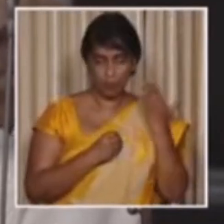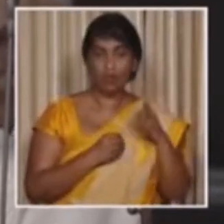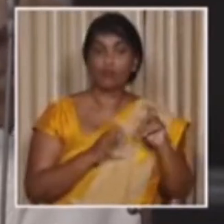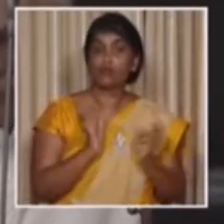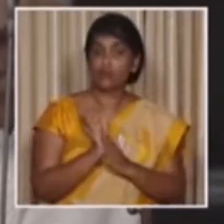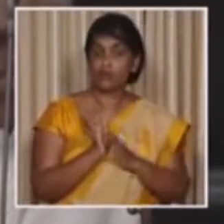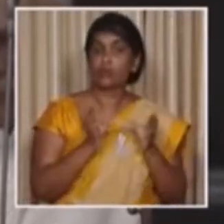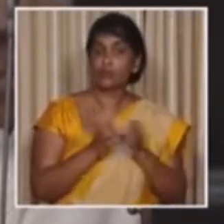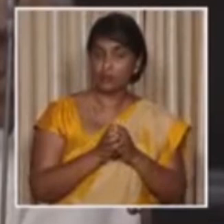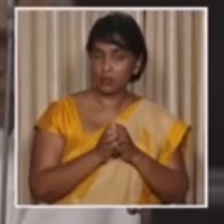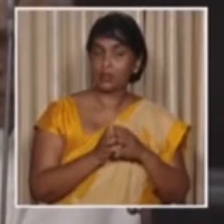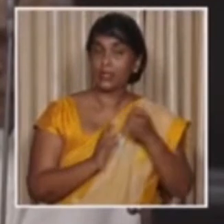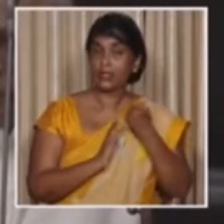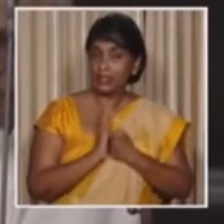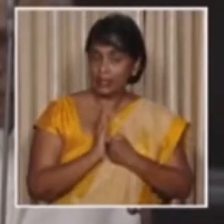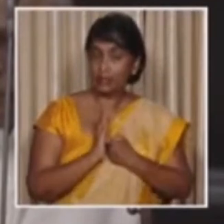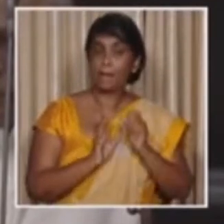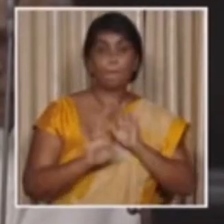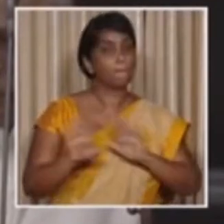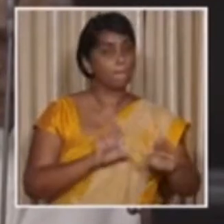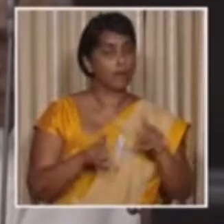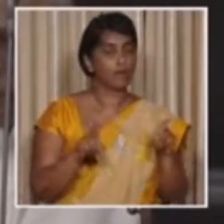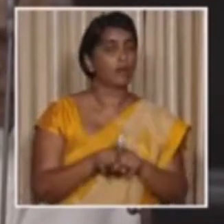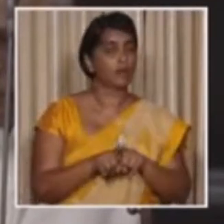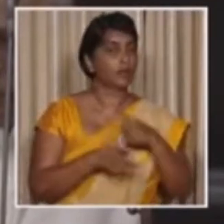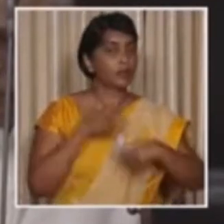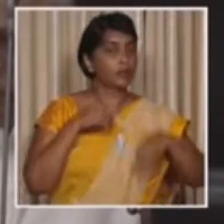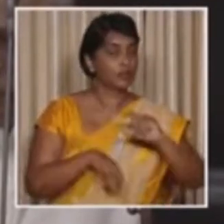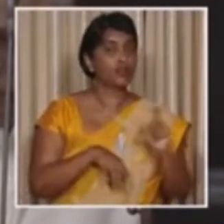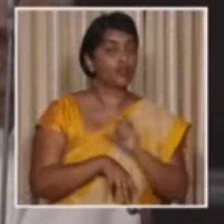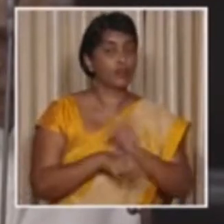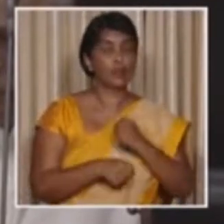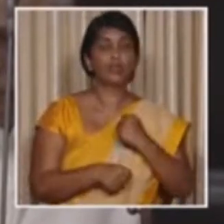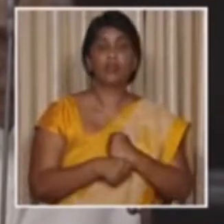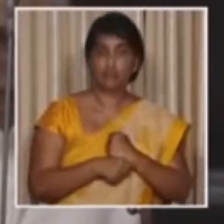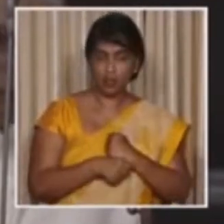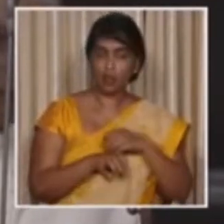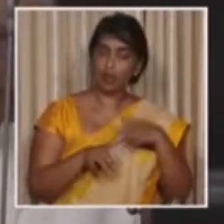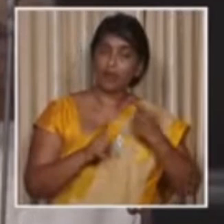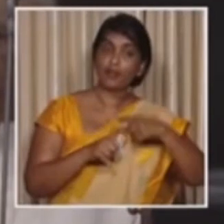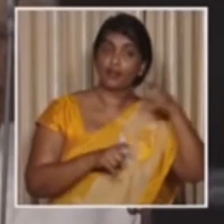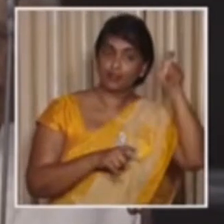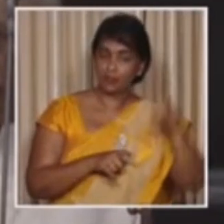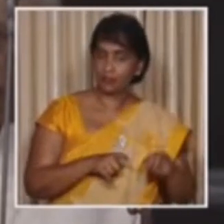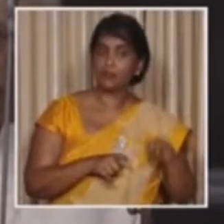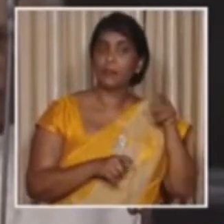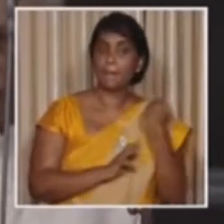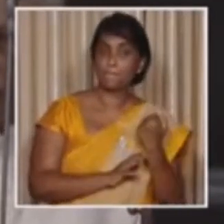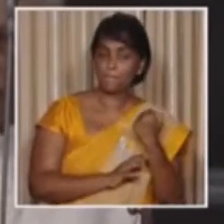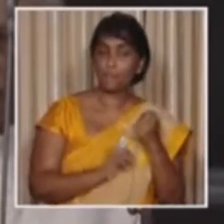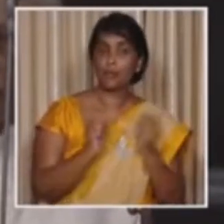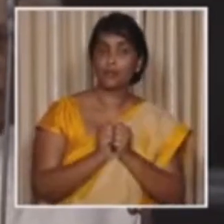කොමිෂන් සභාවේ ඉදාණයට සහ පාලනයට යටත් මැතිවරණ කොමසාරිස් ජෙනරල්වරයා හෝ වෙනත් නිලධාරියෝ විසින් මේ බලතල